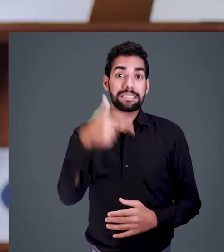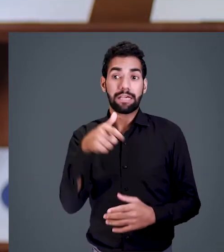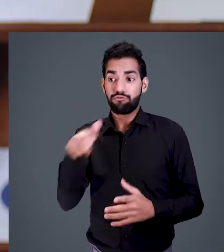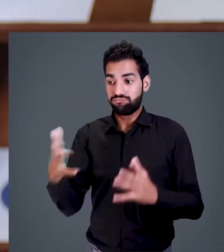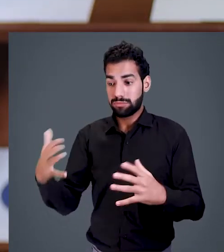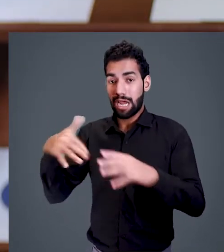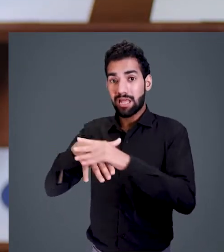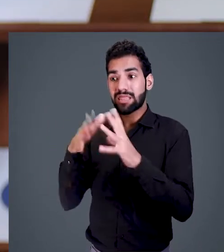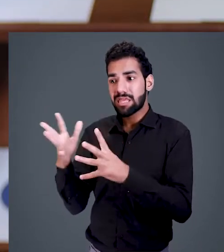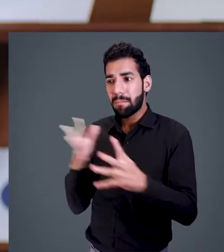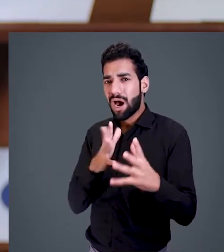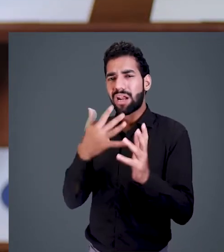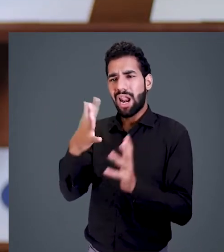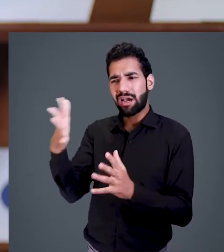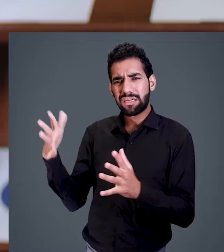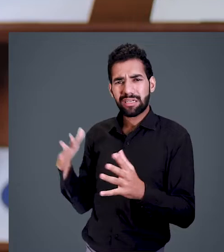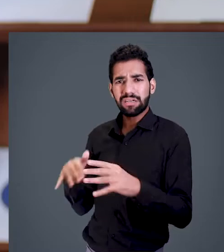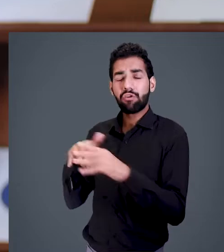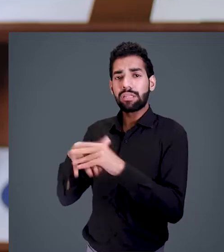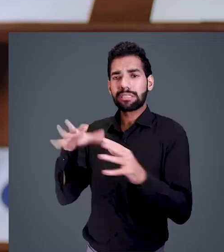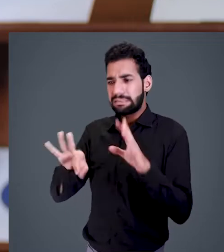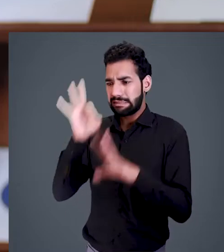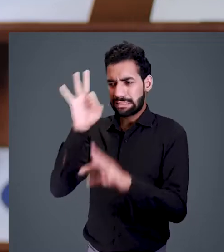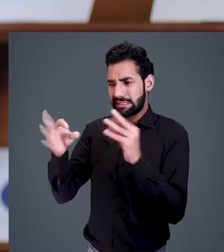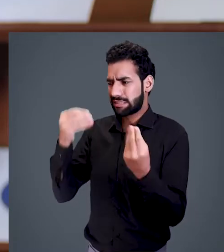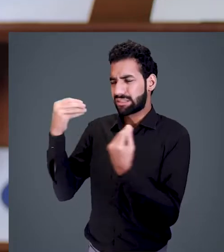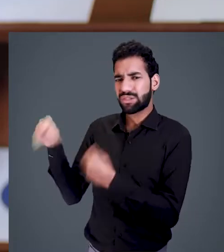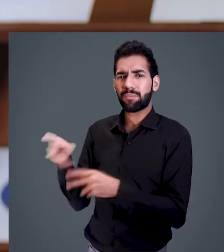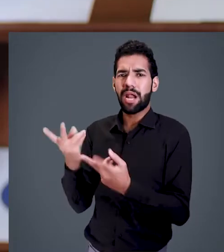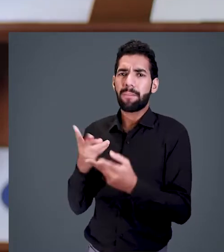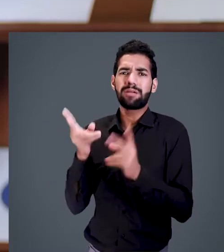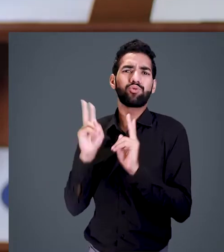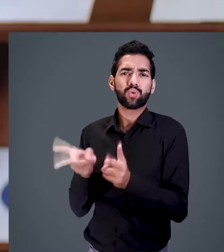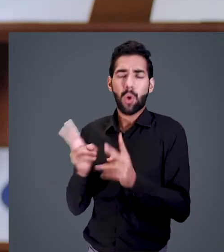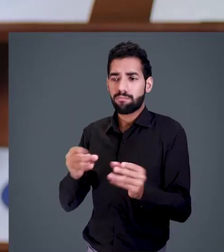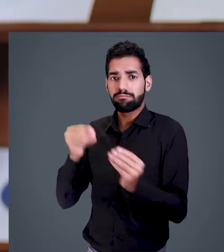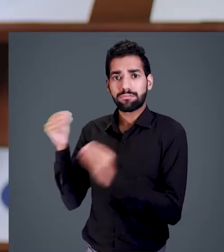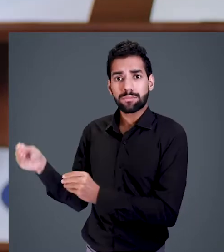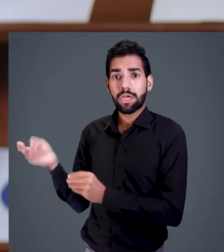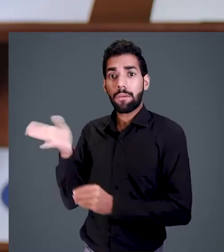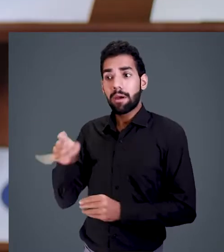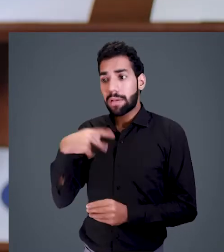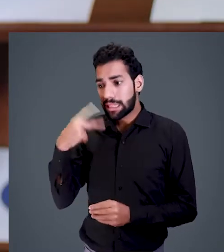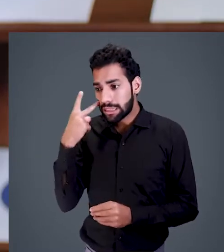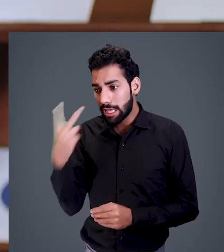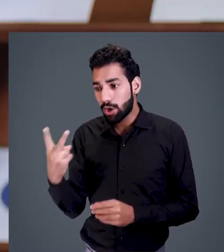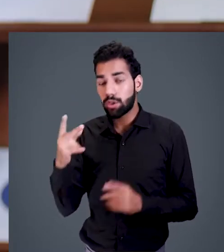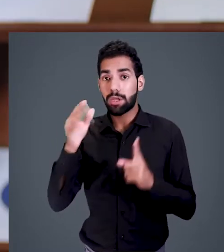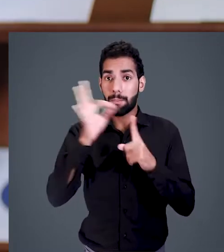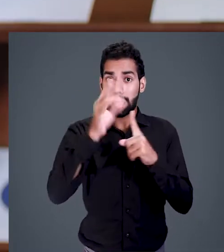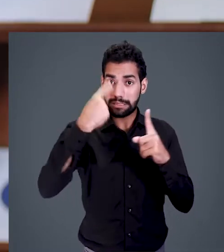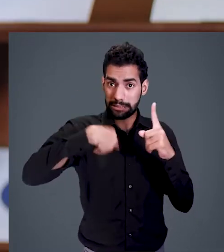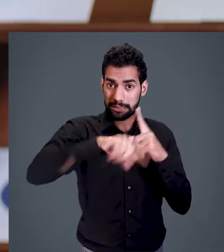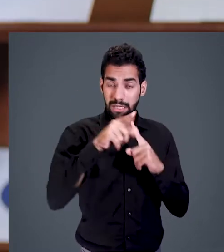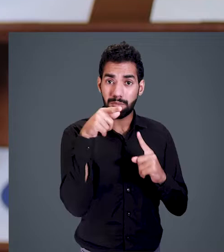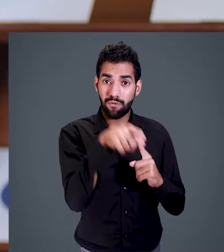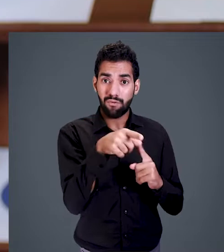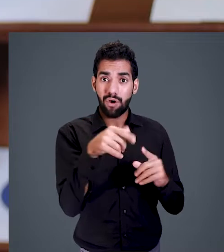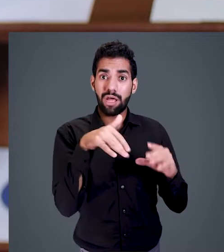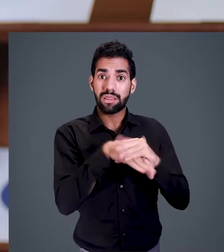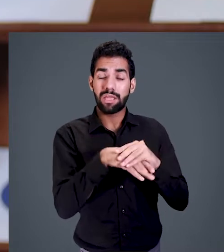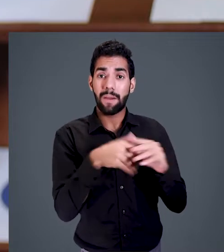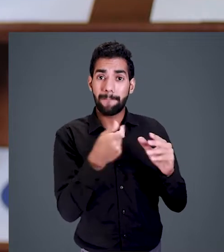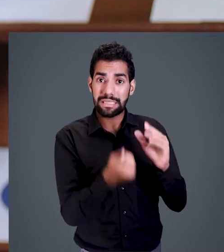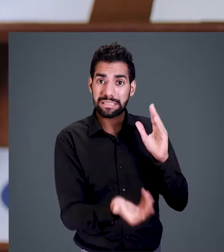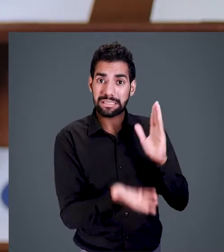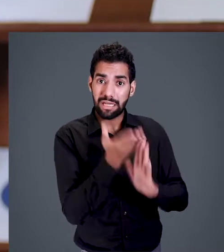487 گڈز میں سے ان آئٹمس کو نکال دیں جو کہ بہت والنریبل ہیں، تو پھر آپ دیکھتے ہیں کہ آپ کے ملک میں کتنی انفلیشن ہے،